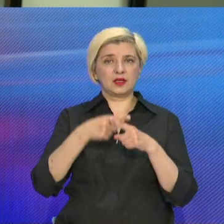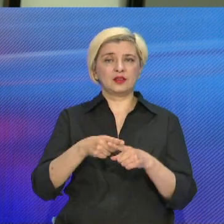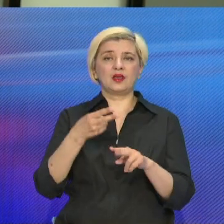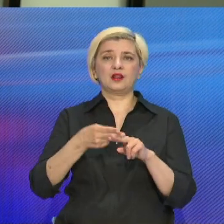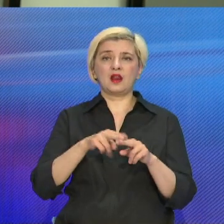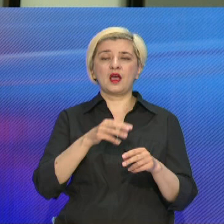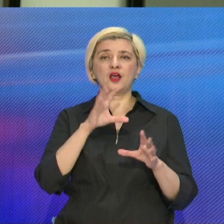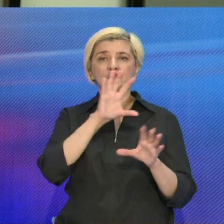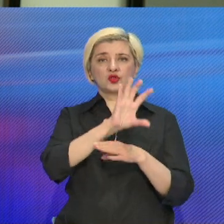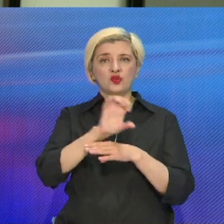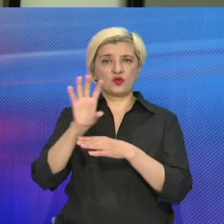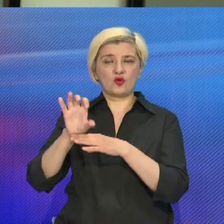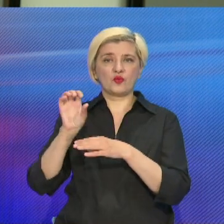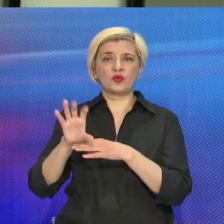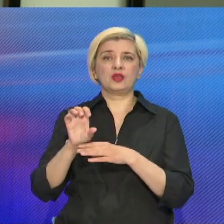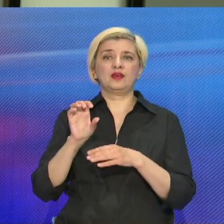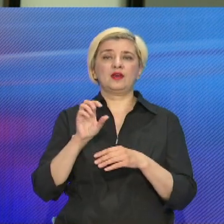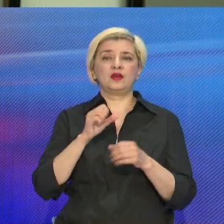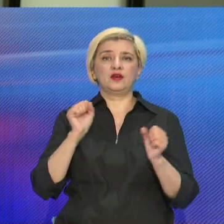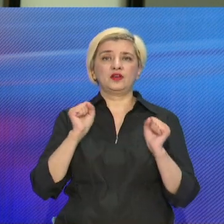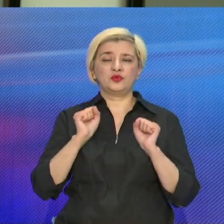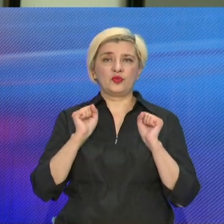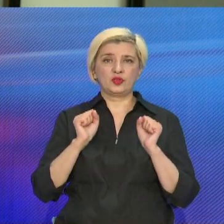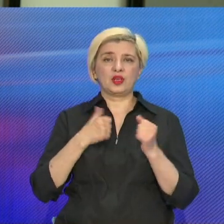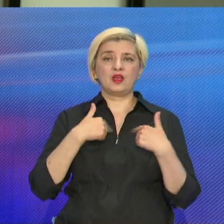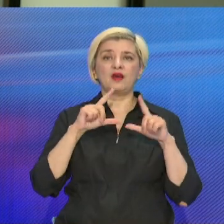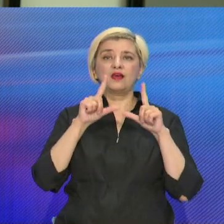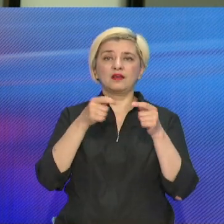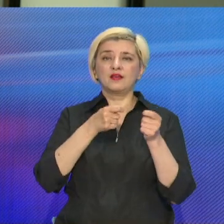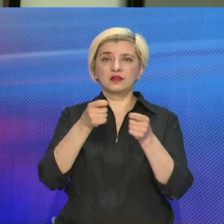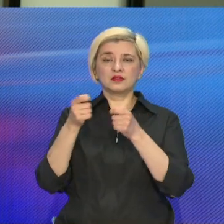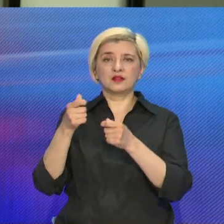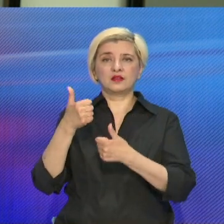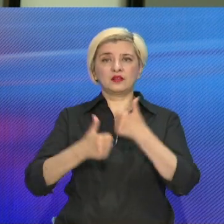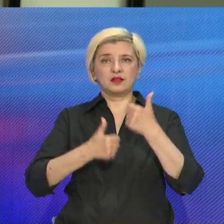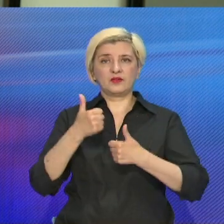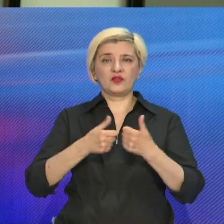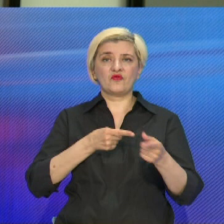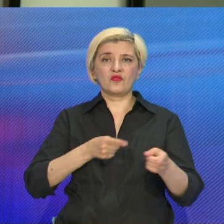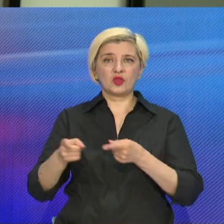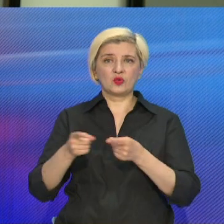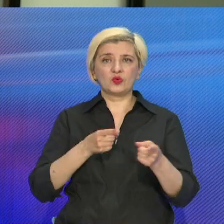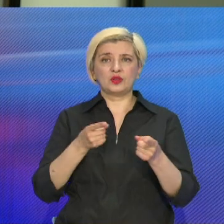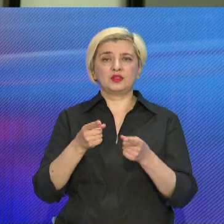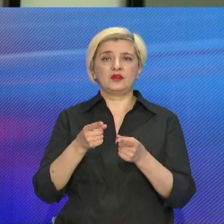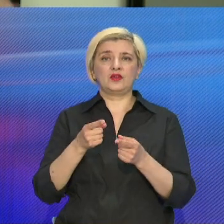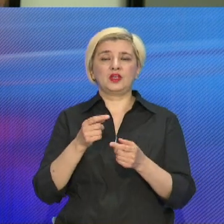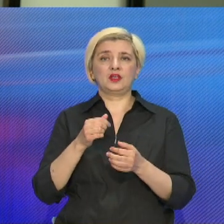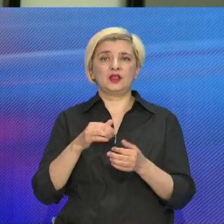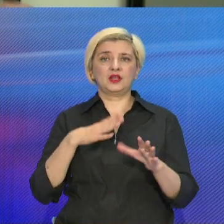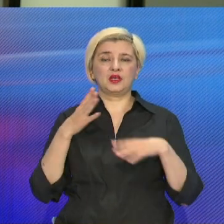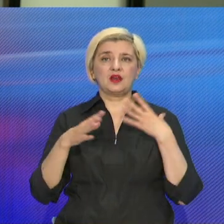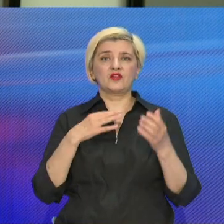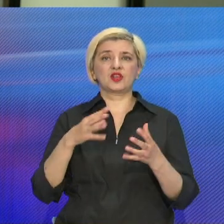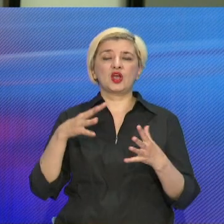с преподавателем ездил в Сокольники, снимали фигуристов. На стадионе в Малаховке тренировалась сборная Союза. Из них